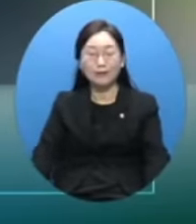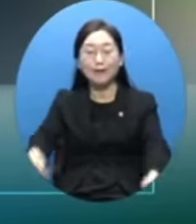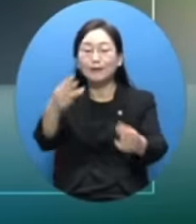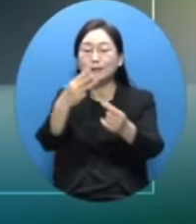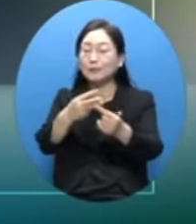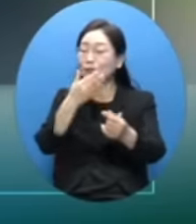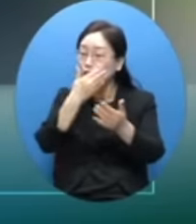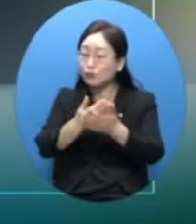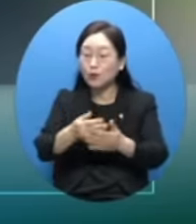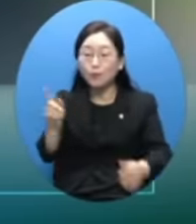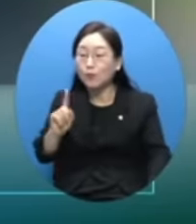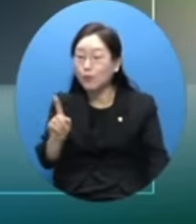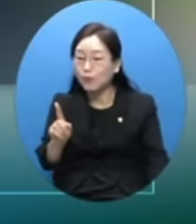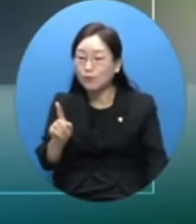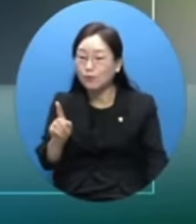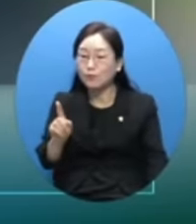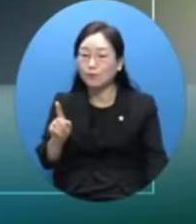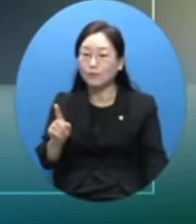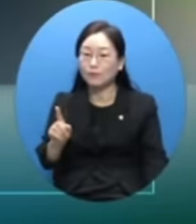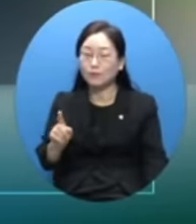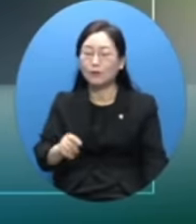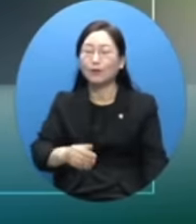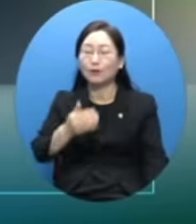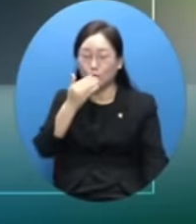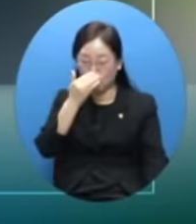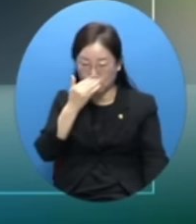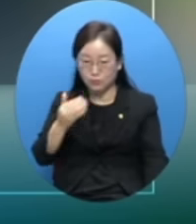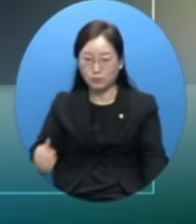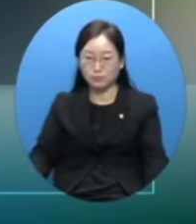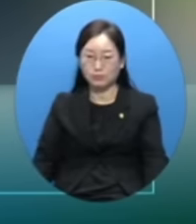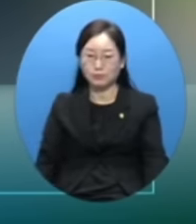번째로 중요한 가르침은 무엇입니까? 그것도 겸손이니라.